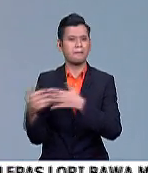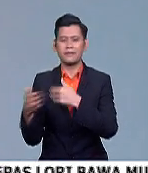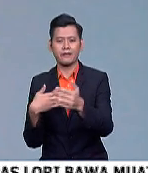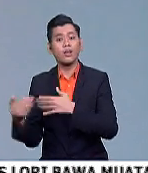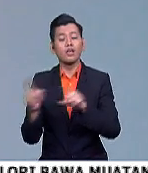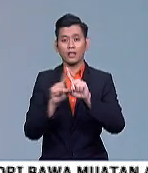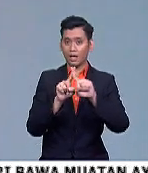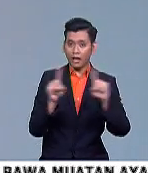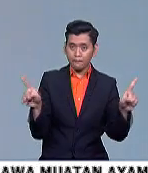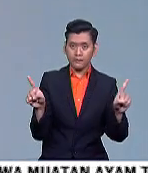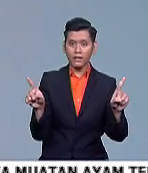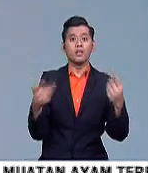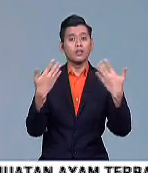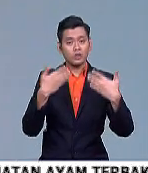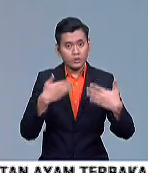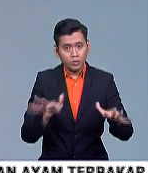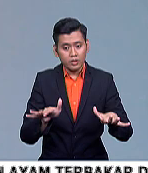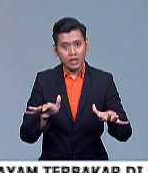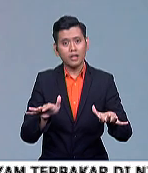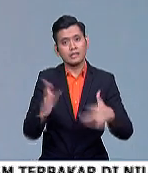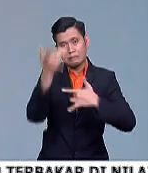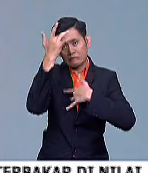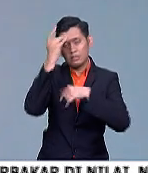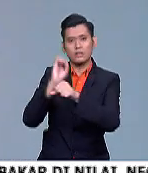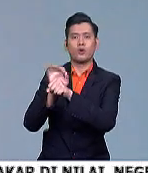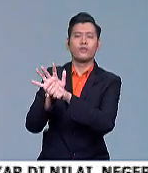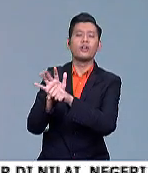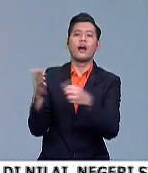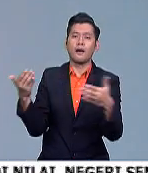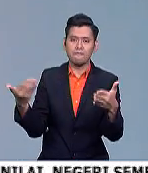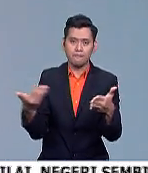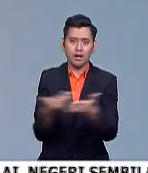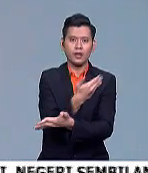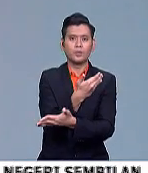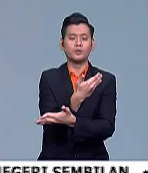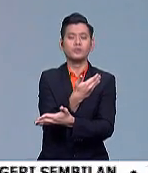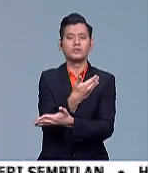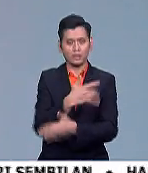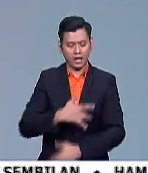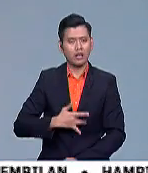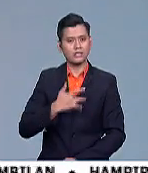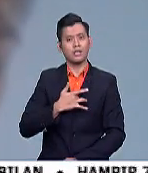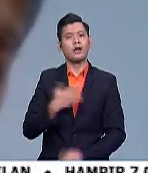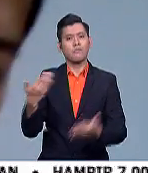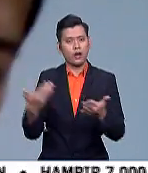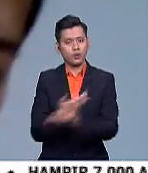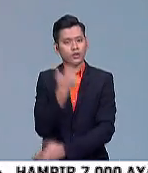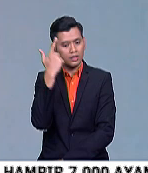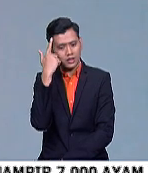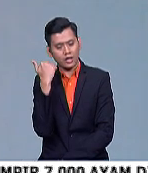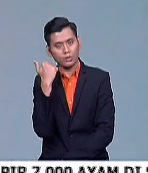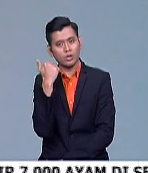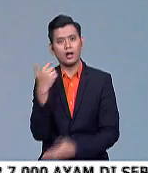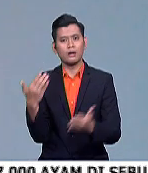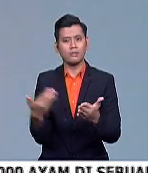tapi bila dah diri sendiri kita kena, bila di sini merasa hari pertama hidup ke